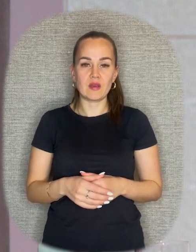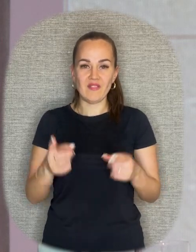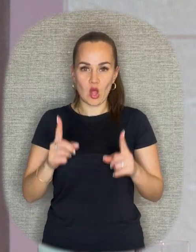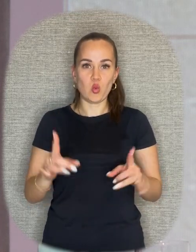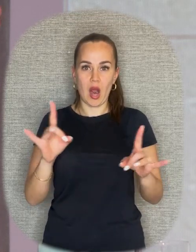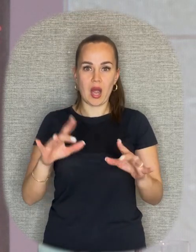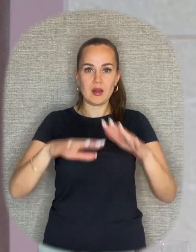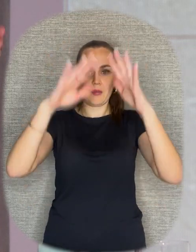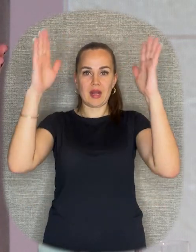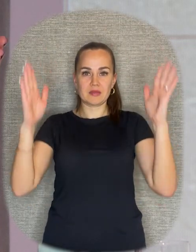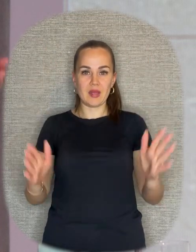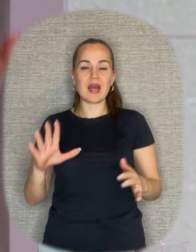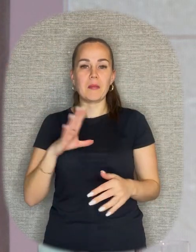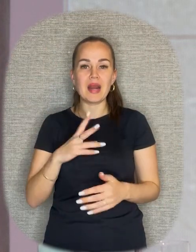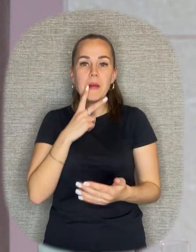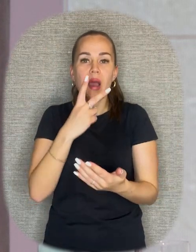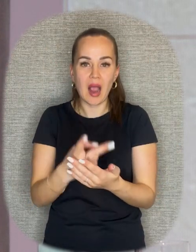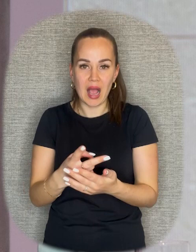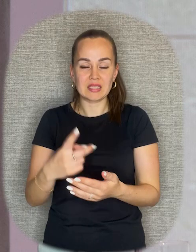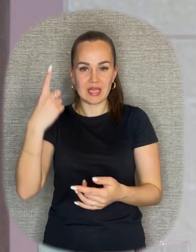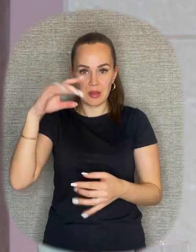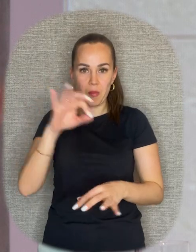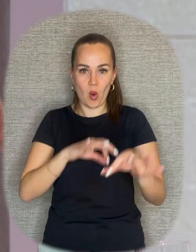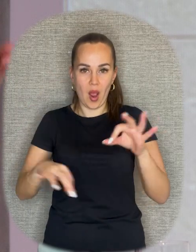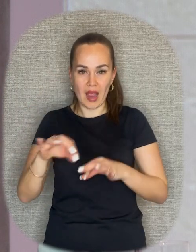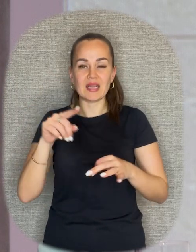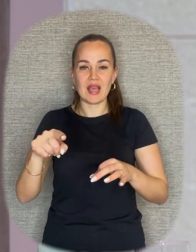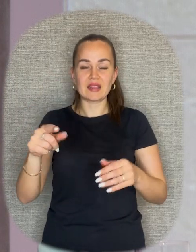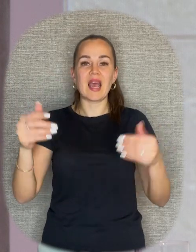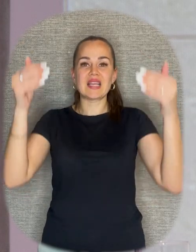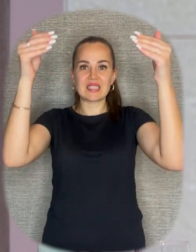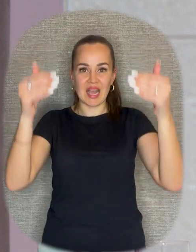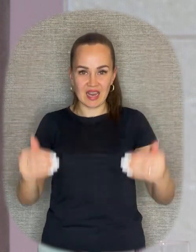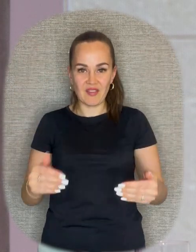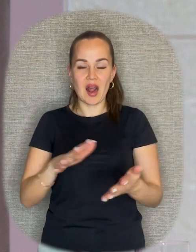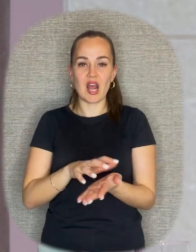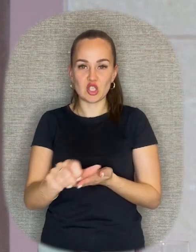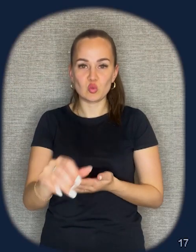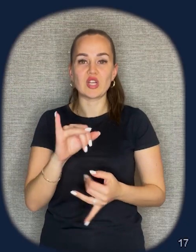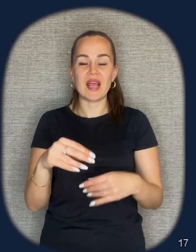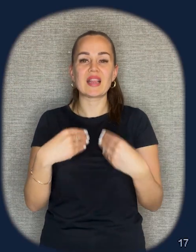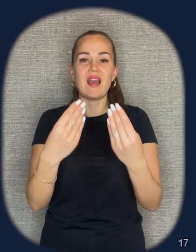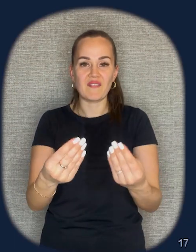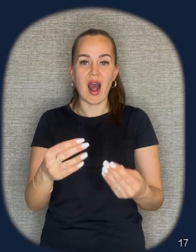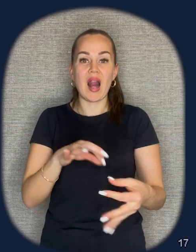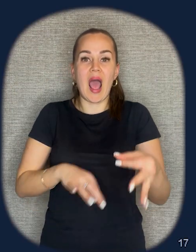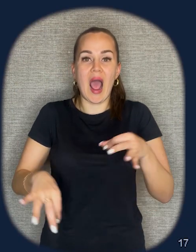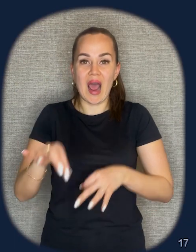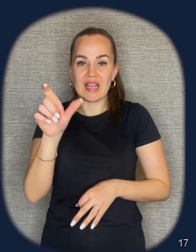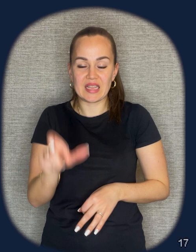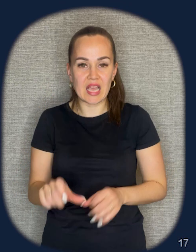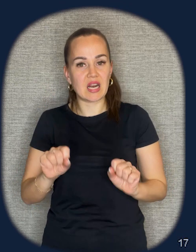которые закрывали разрушенную часть и на них в натуральном натурально размере были показаны